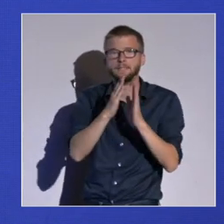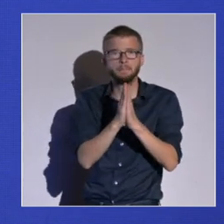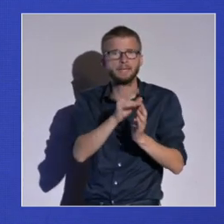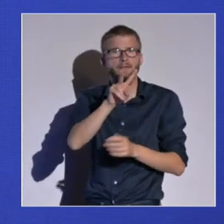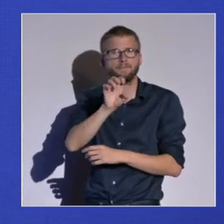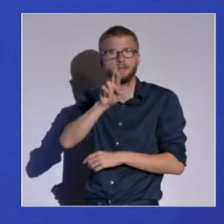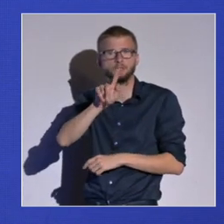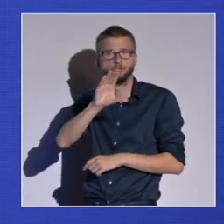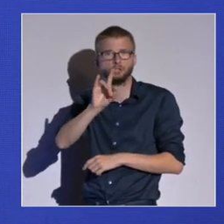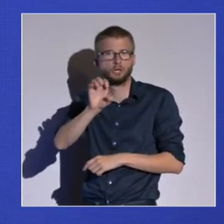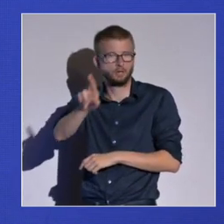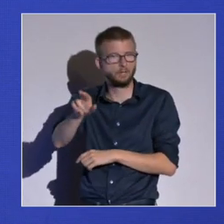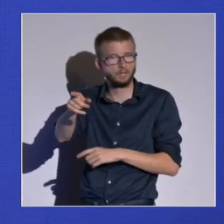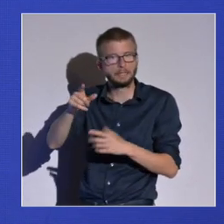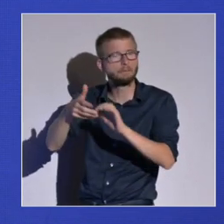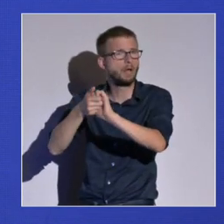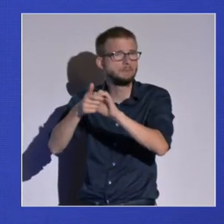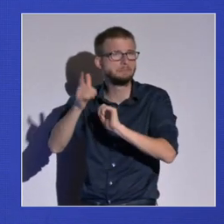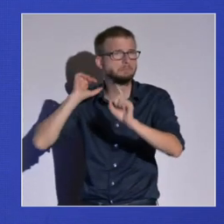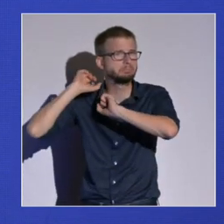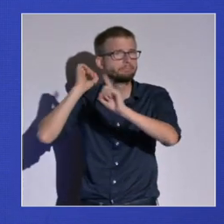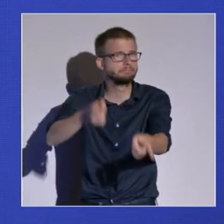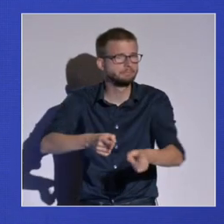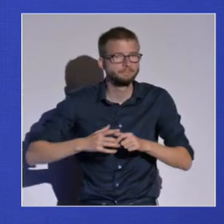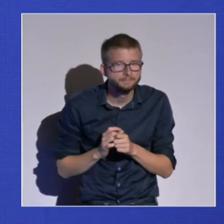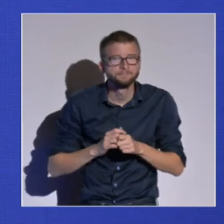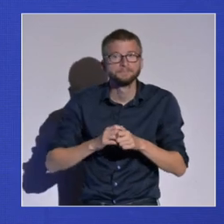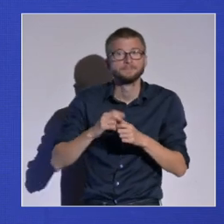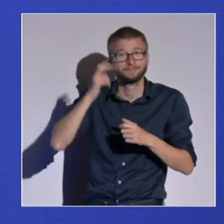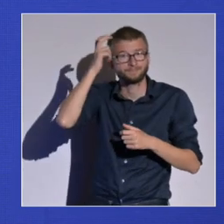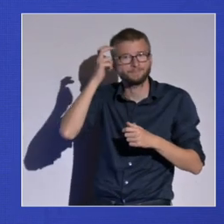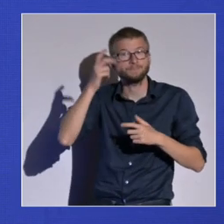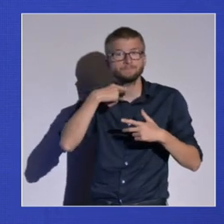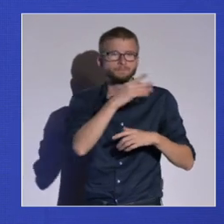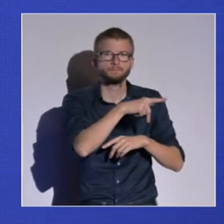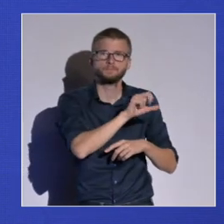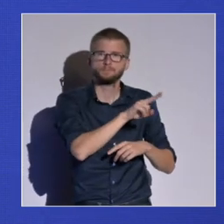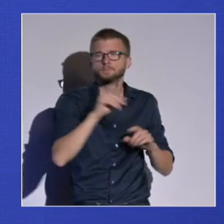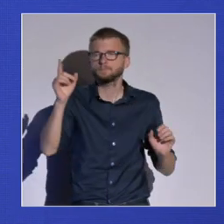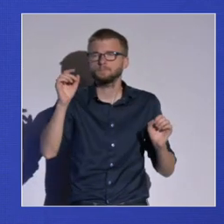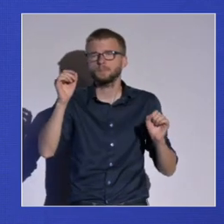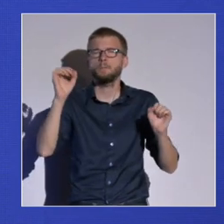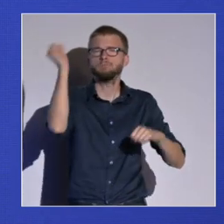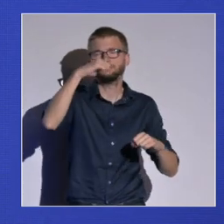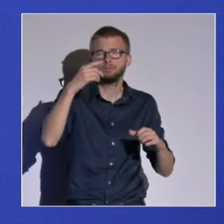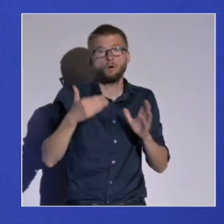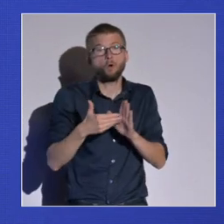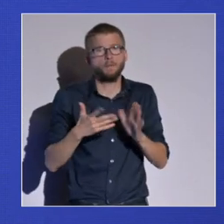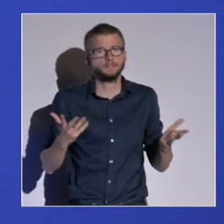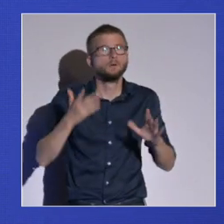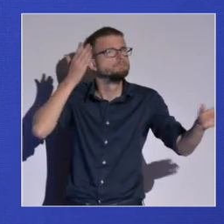toujours non mais je dis Angers c'est plus grand ou plus grand que pour encore aujourd'hui ça va pas durer longtemps mais